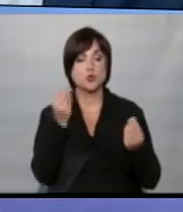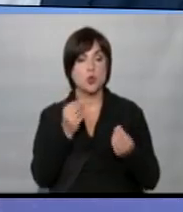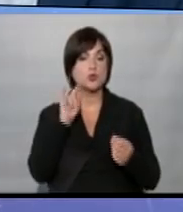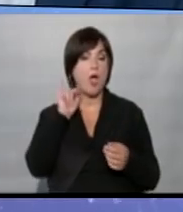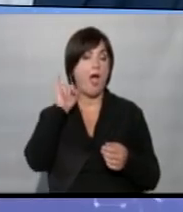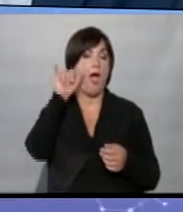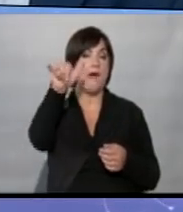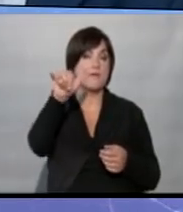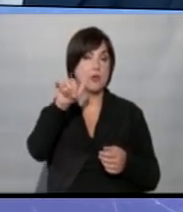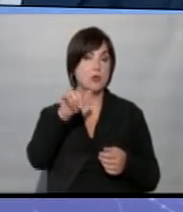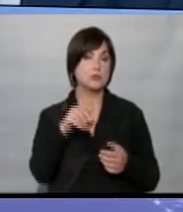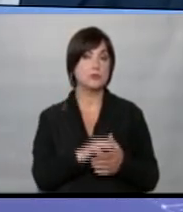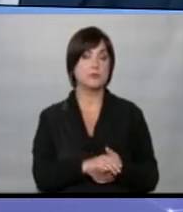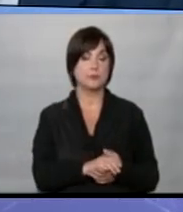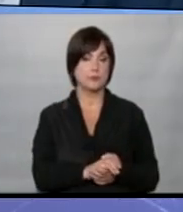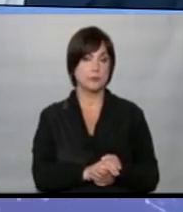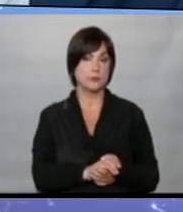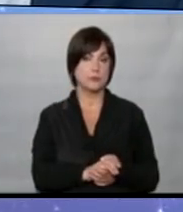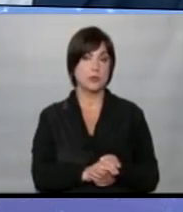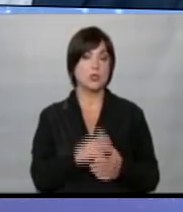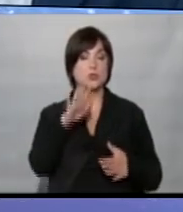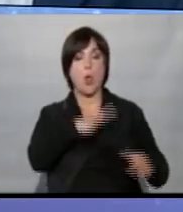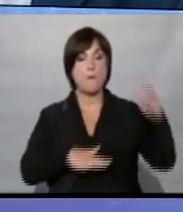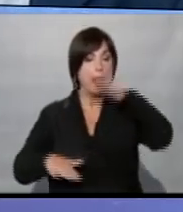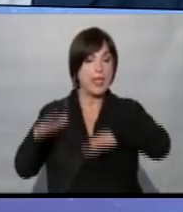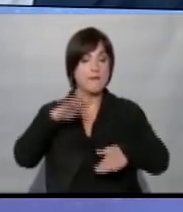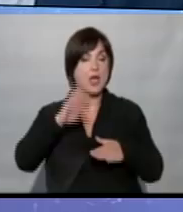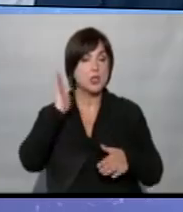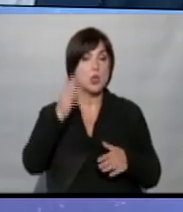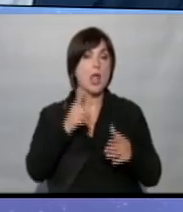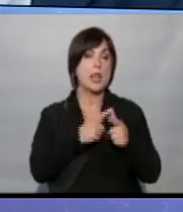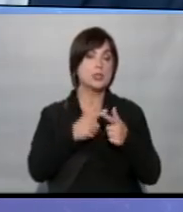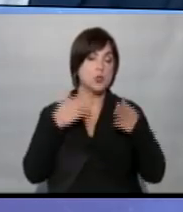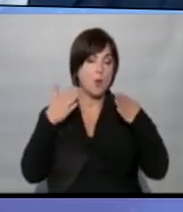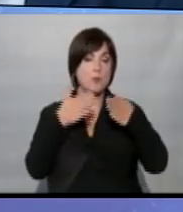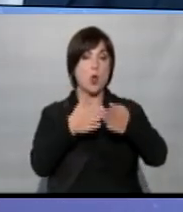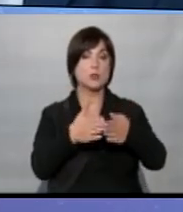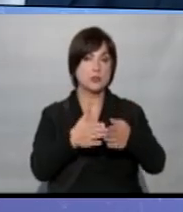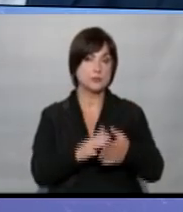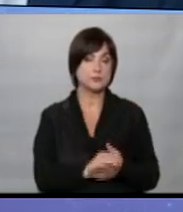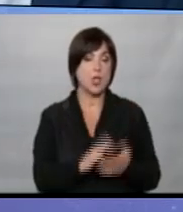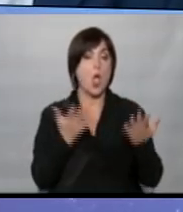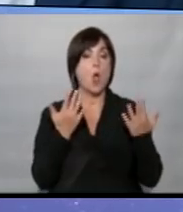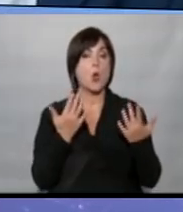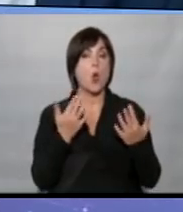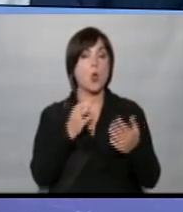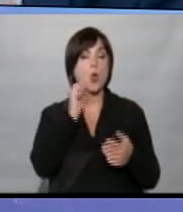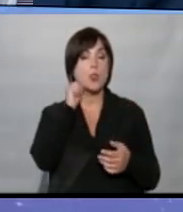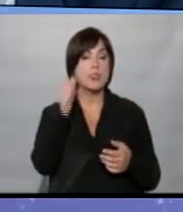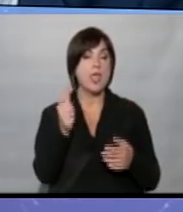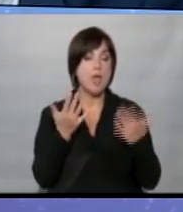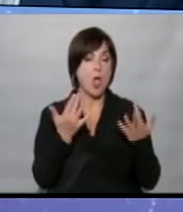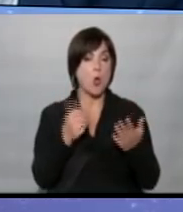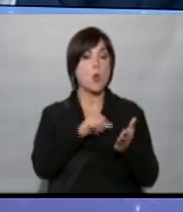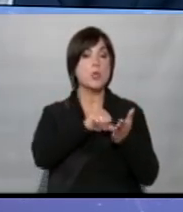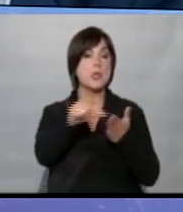или, не знам, со пливање ќе одидете или со брод ќе одидете и колку дена и колку